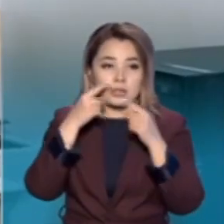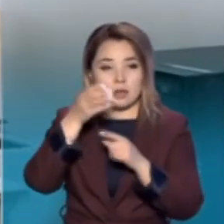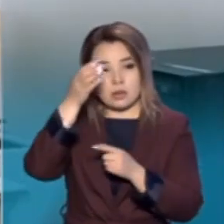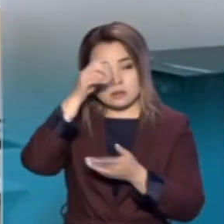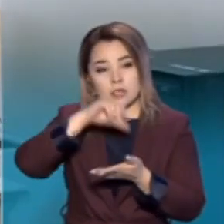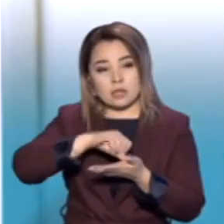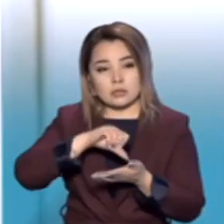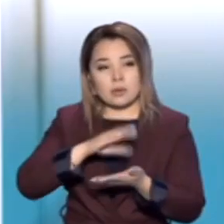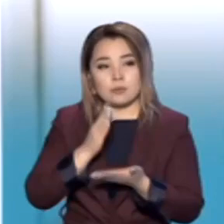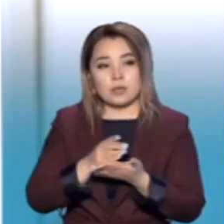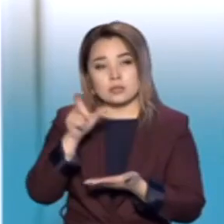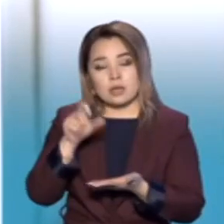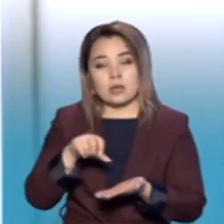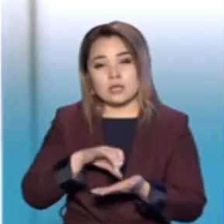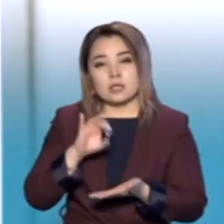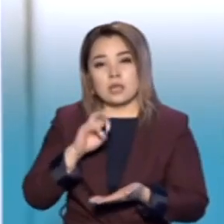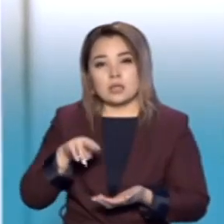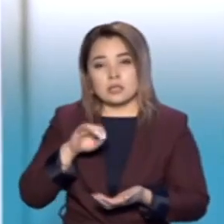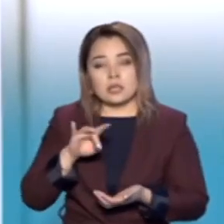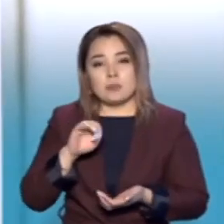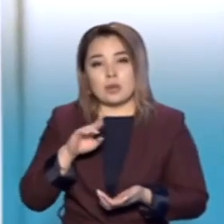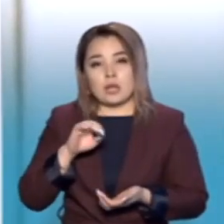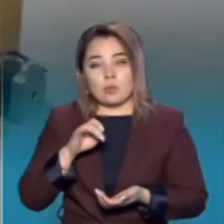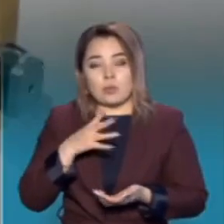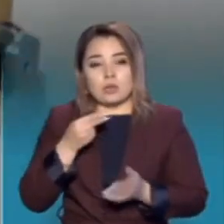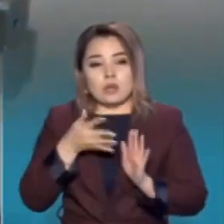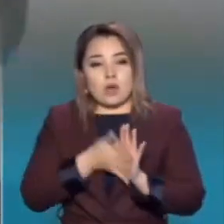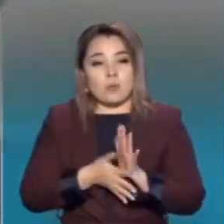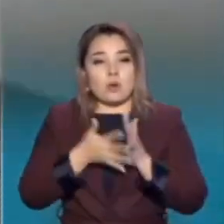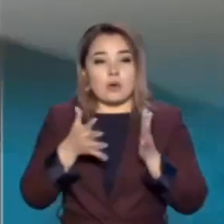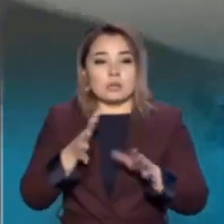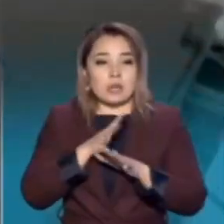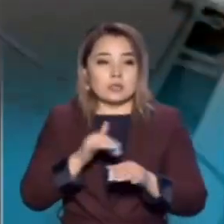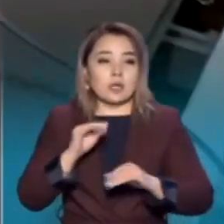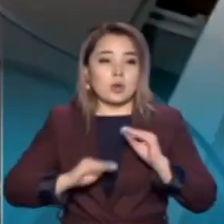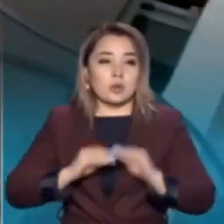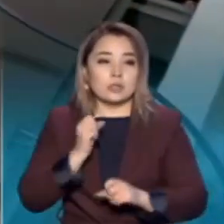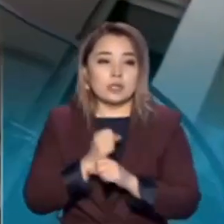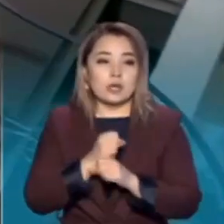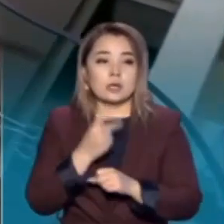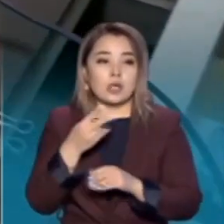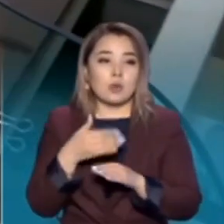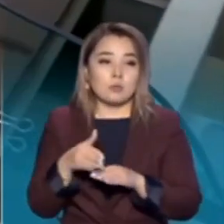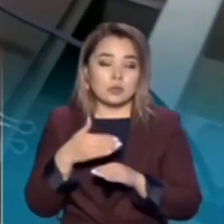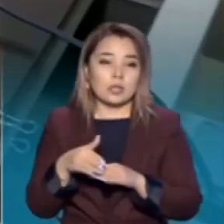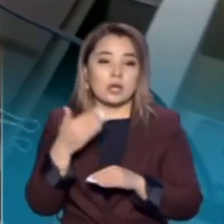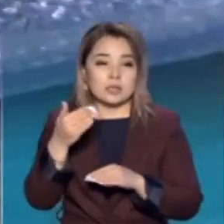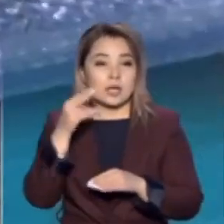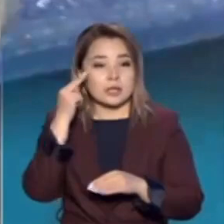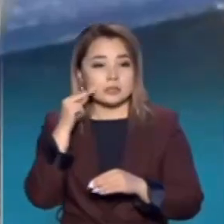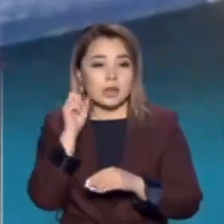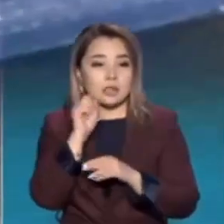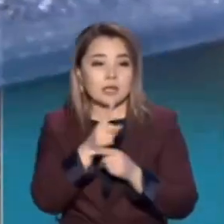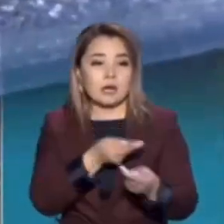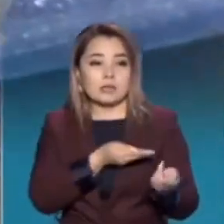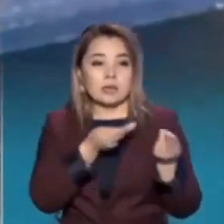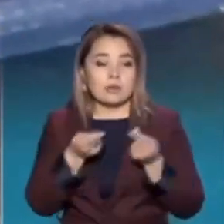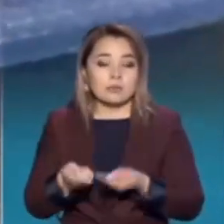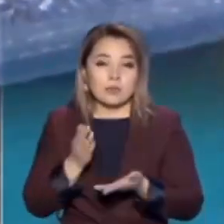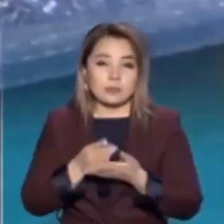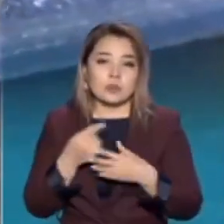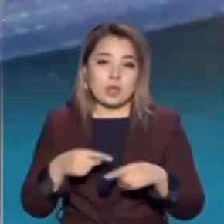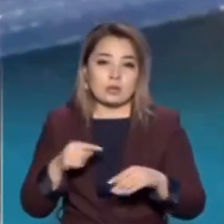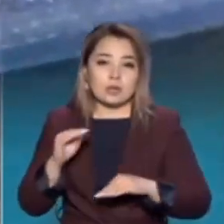кандидаты Надир Ибрагимов ол үшін көп қаржы жұмсамаған. Құрылғы қажетті 2 бөлшекті ғана Қытайдан тапсырыспен алдырған. Ал